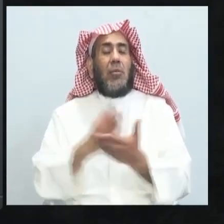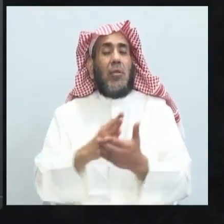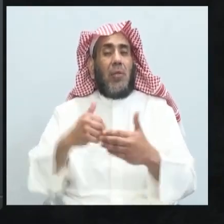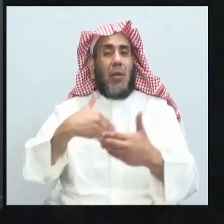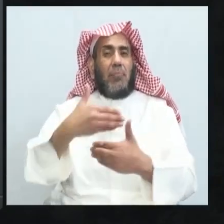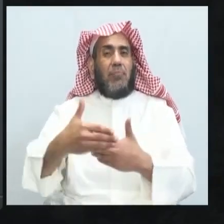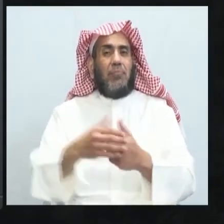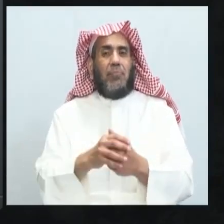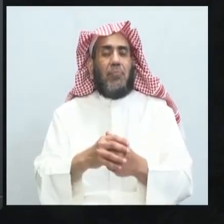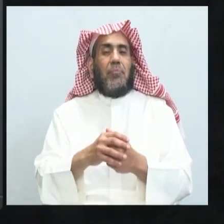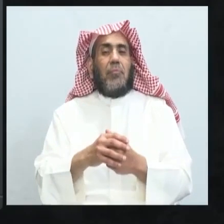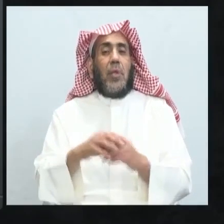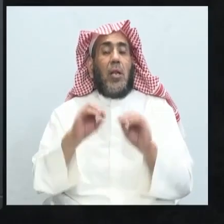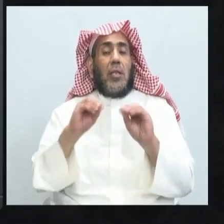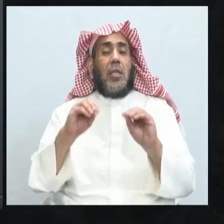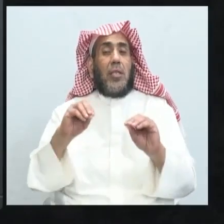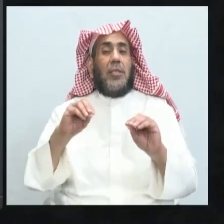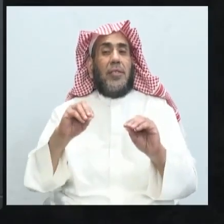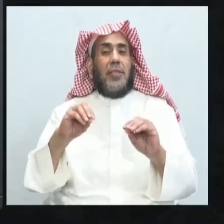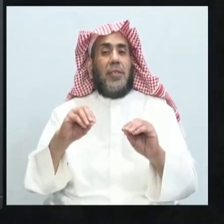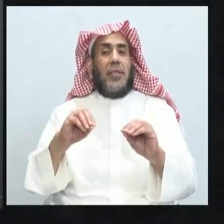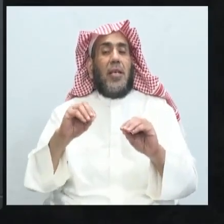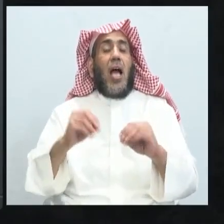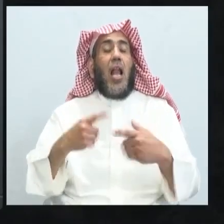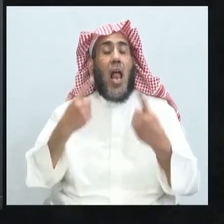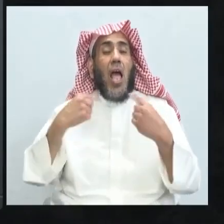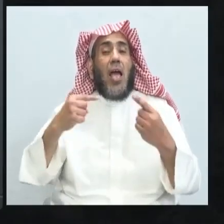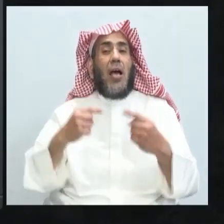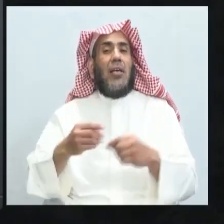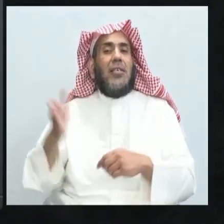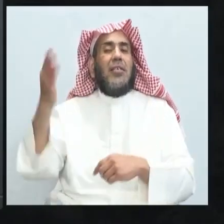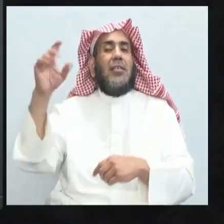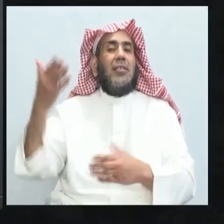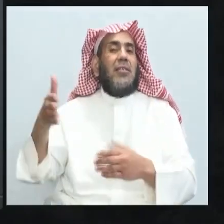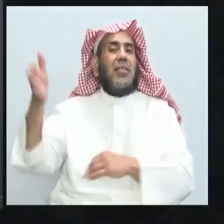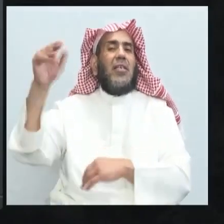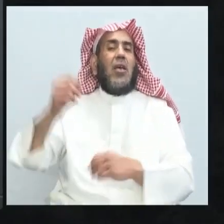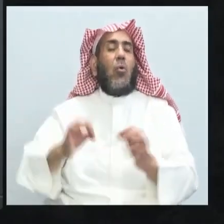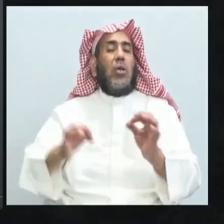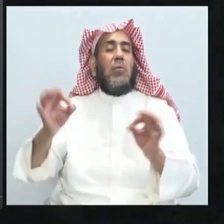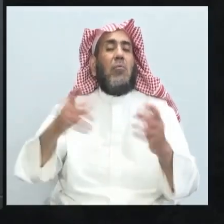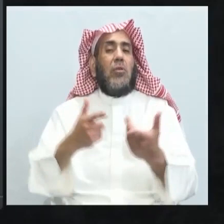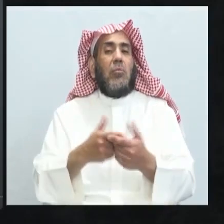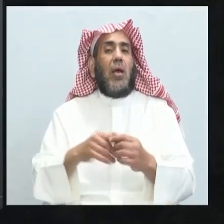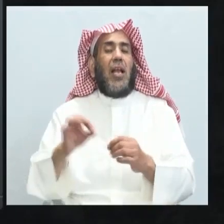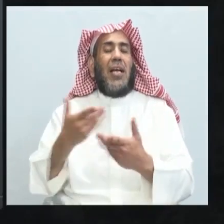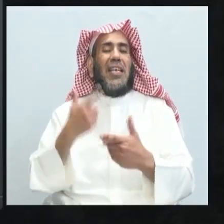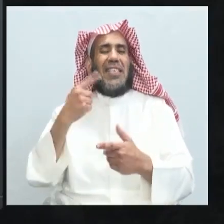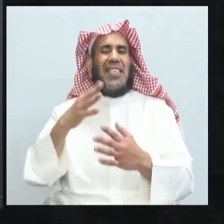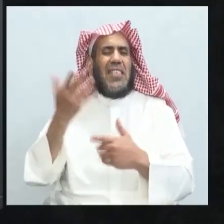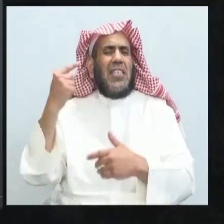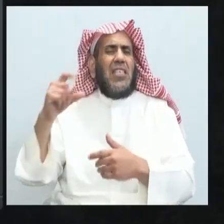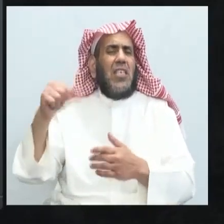ذلك عن الحديث عن الحياه السياسيه والاجتماعيه في العصر الجاهلي ل ماذا سمي العصر الجاهلي عصرا